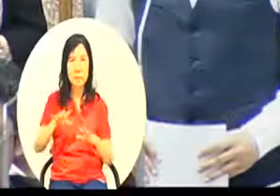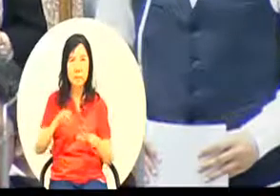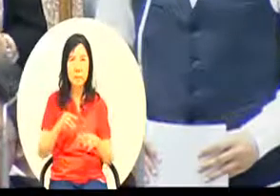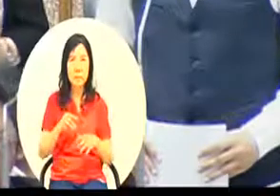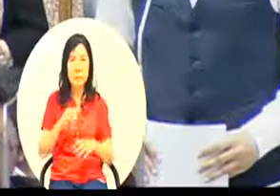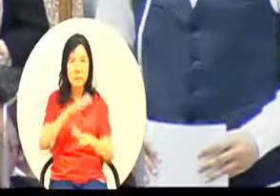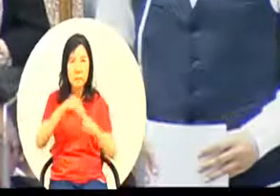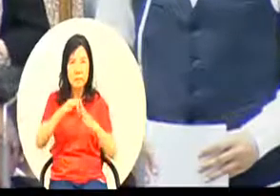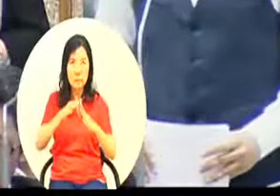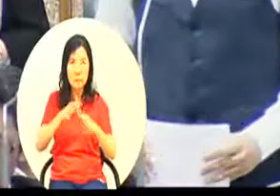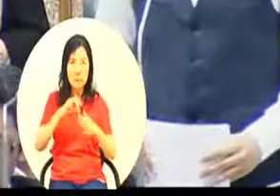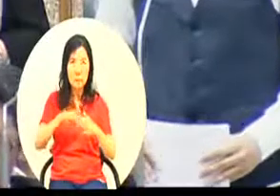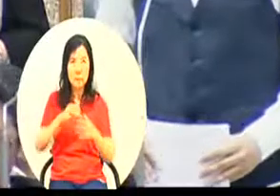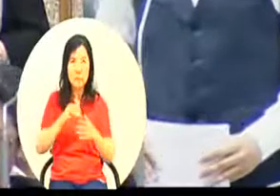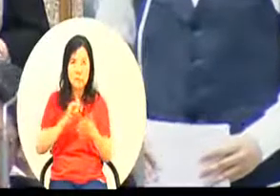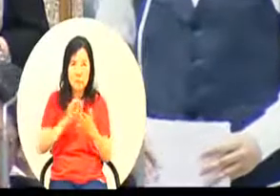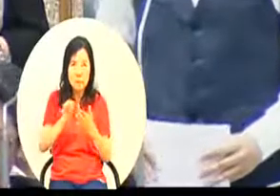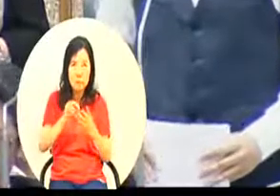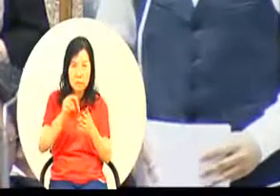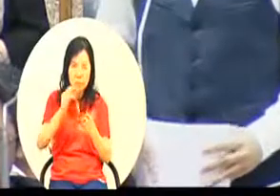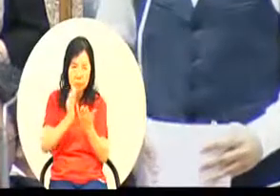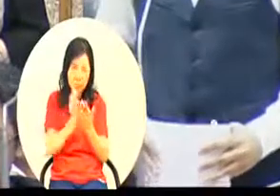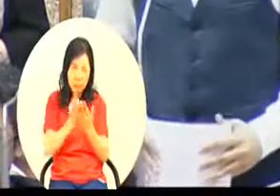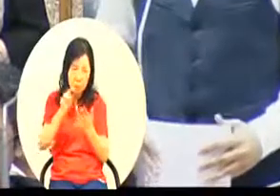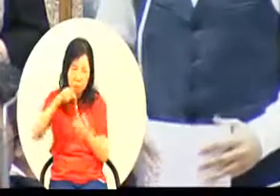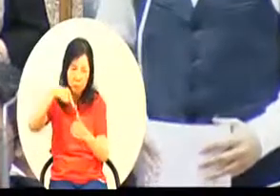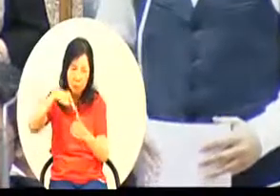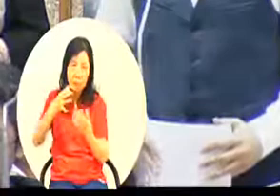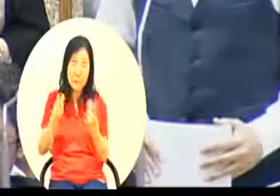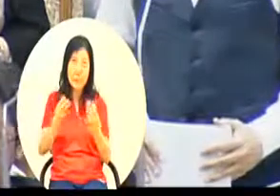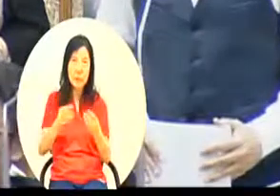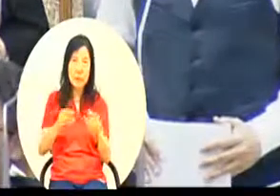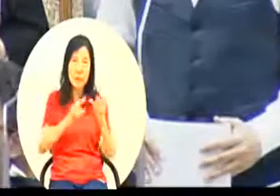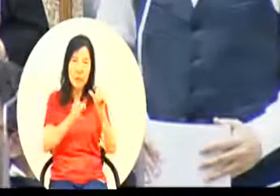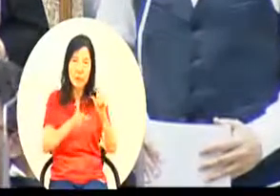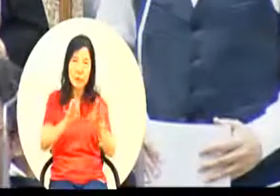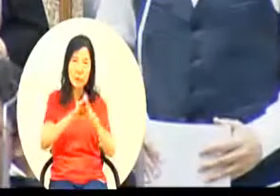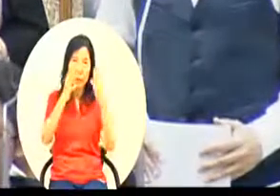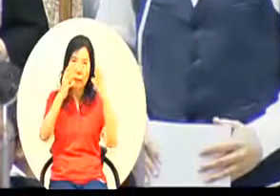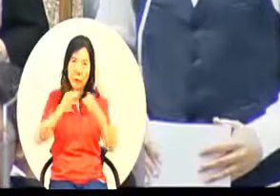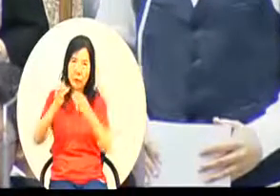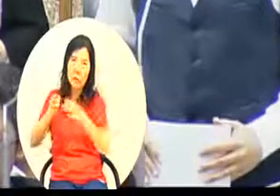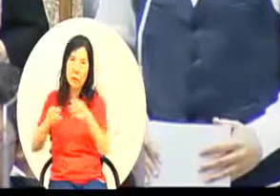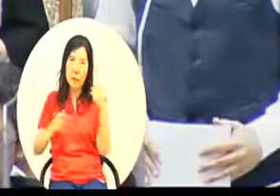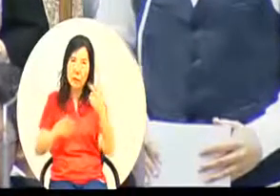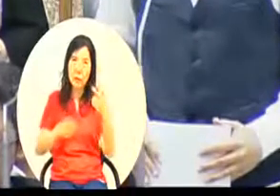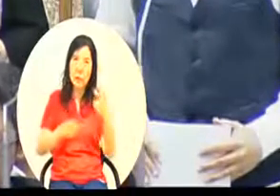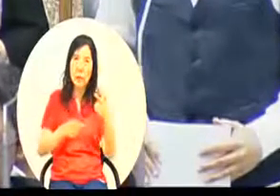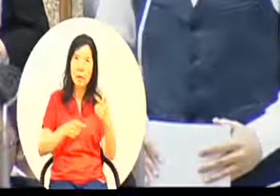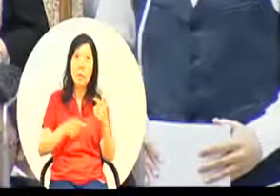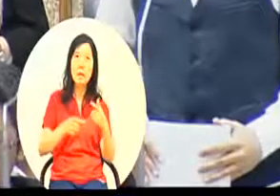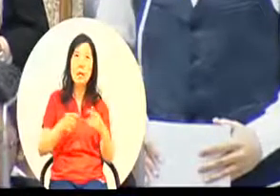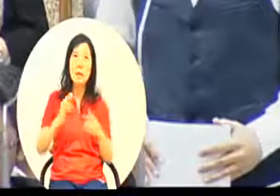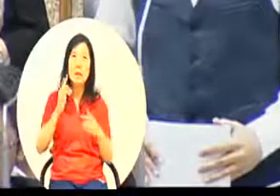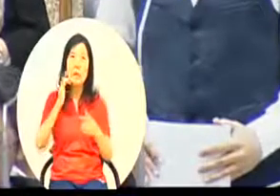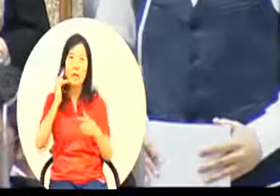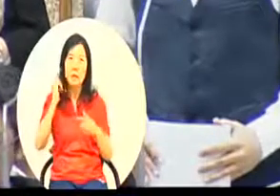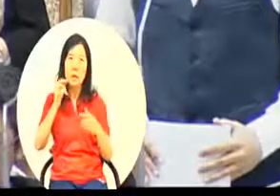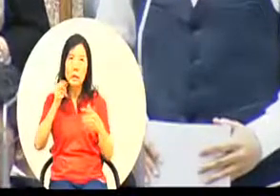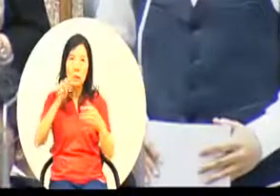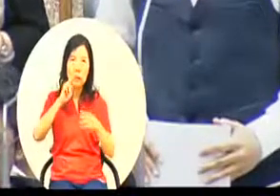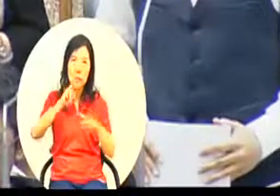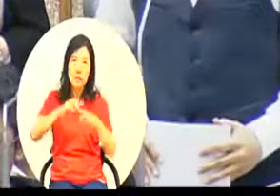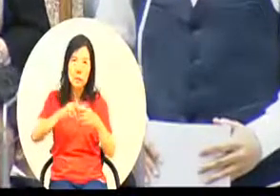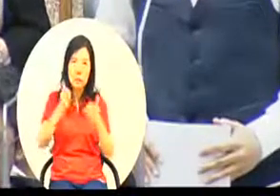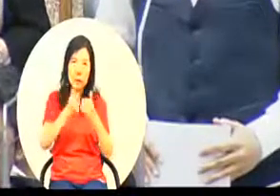校内根本没有用过这些教材。那目前五月份开始我们办六场哦分区的家长座谈，就是让我